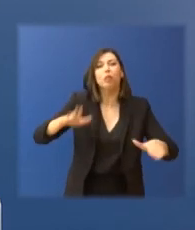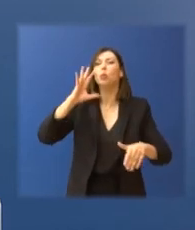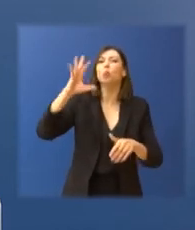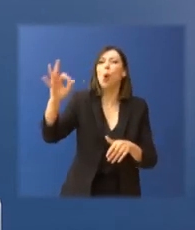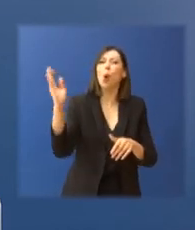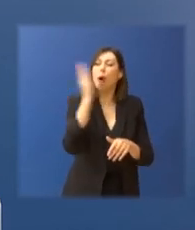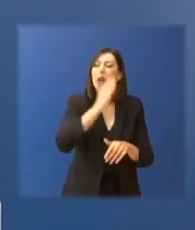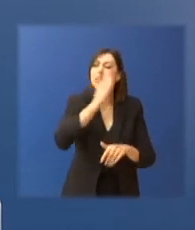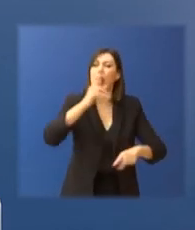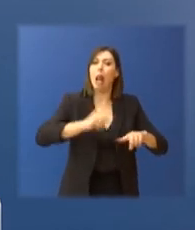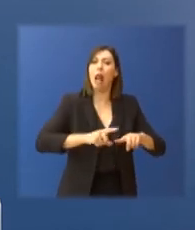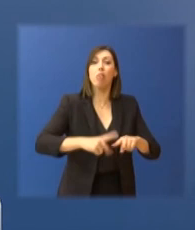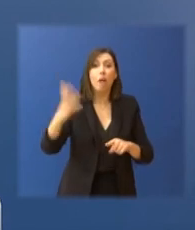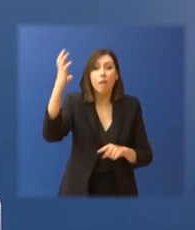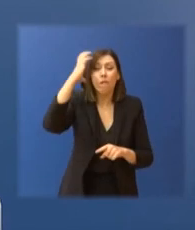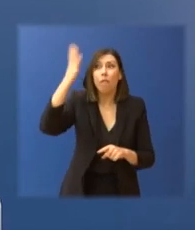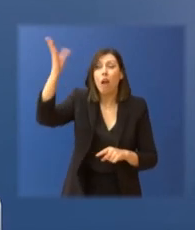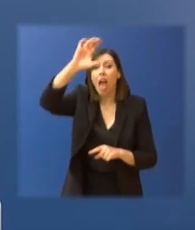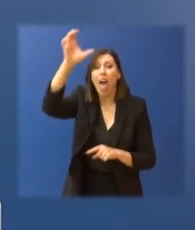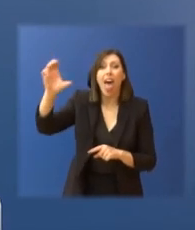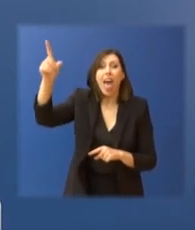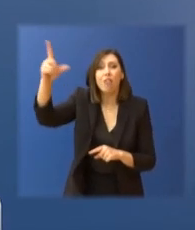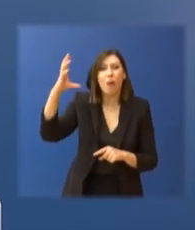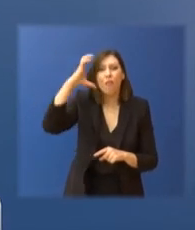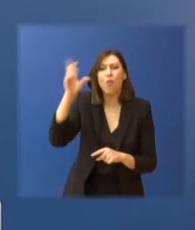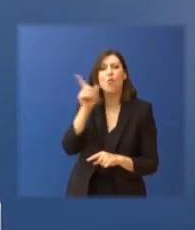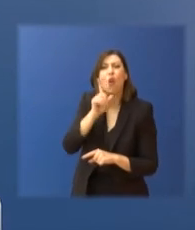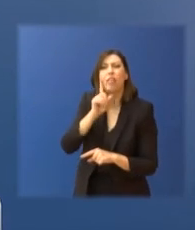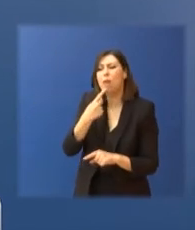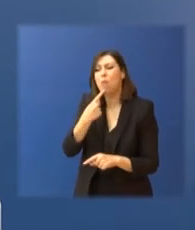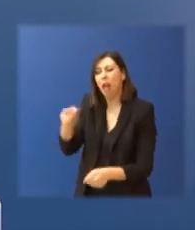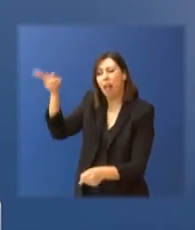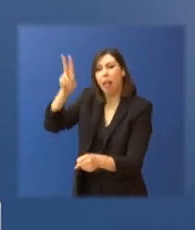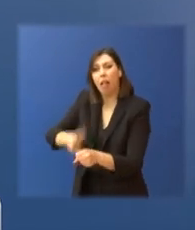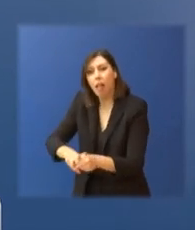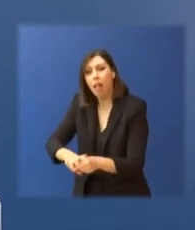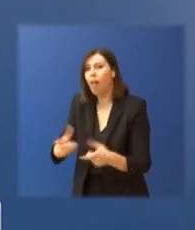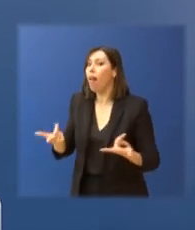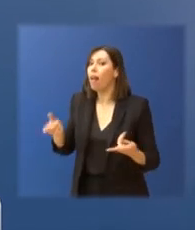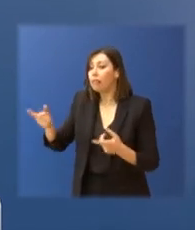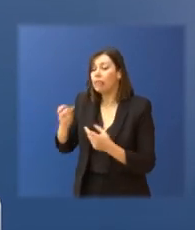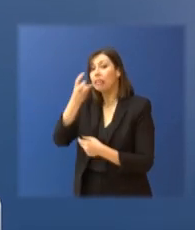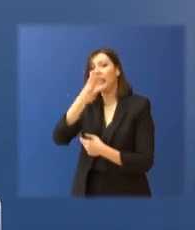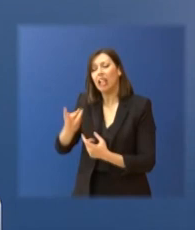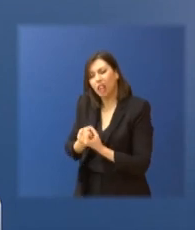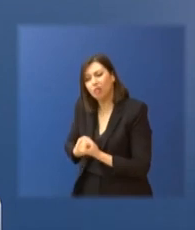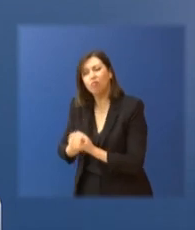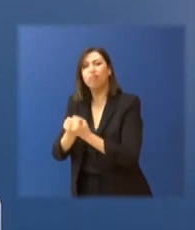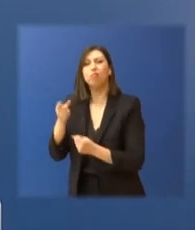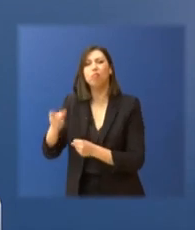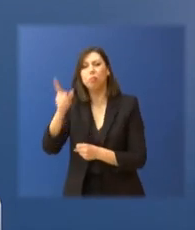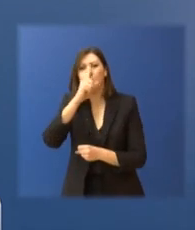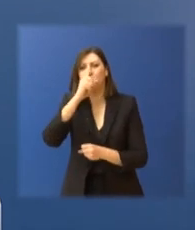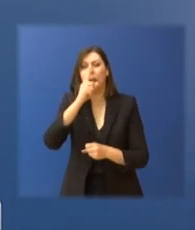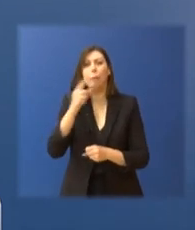περίπτωση του δήθεν νεκρού παιδιού στον Εύρο, αποτελεί στρατηγική επιλογή του ΣΥΡΙΖΑ? Όλα αυτά που περιέγραψα και πολλά